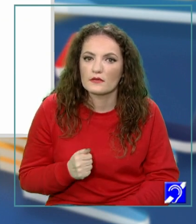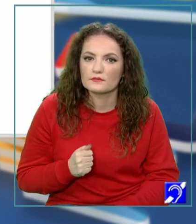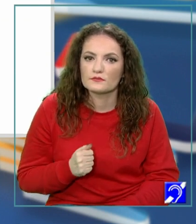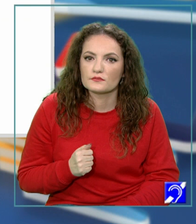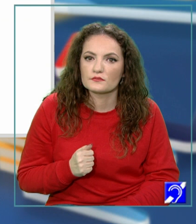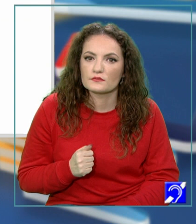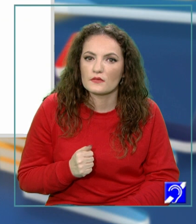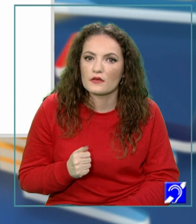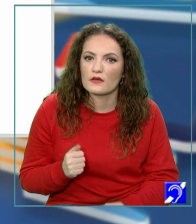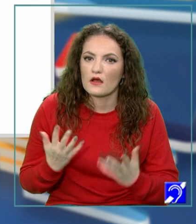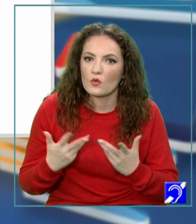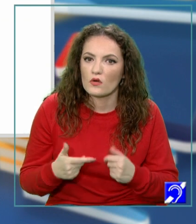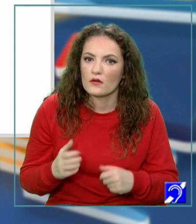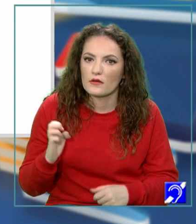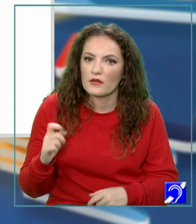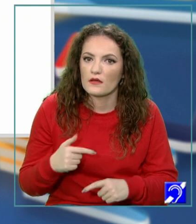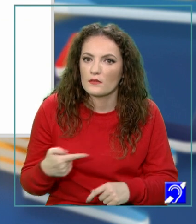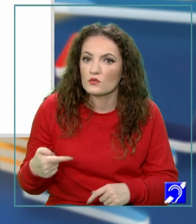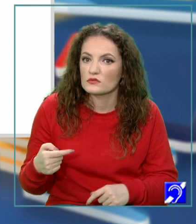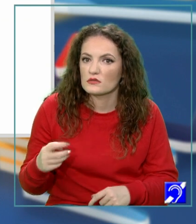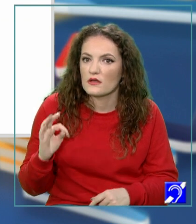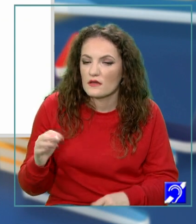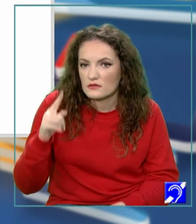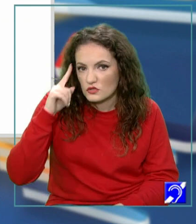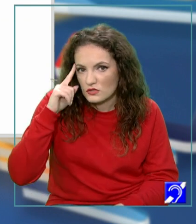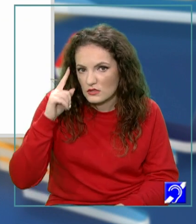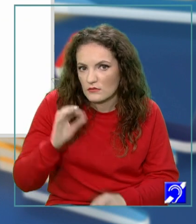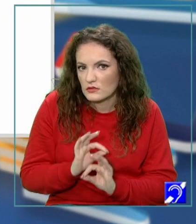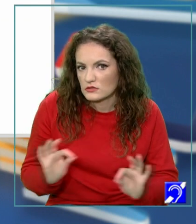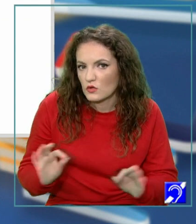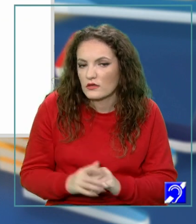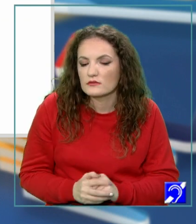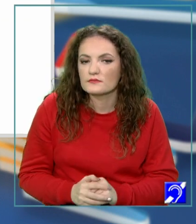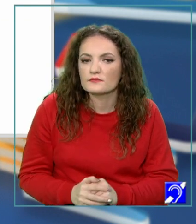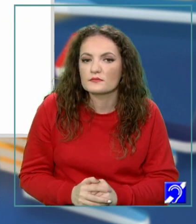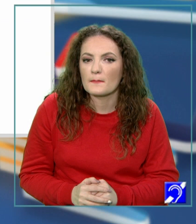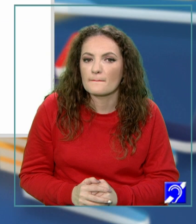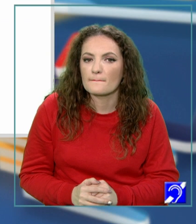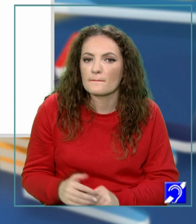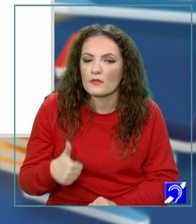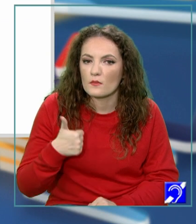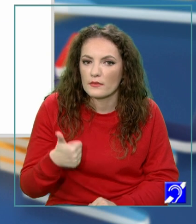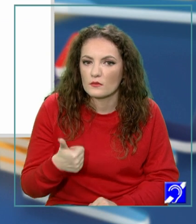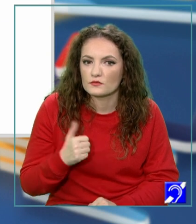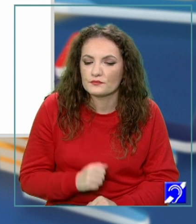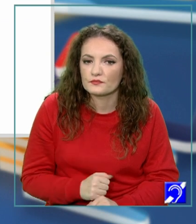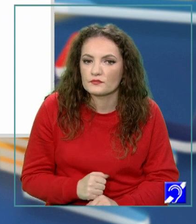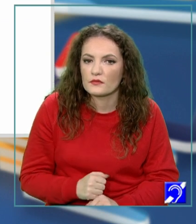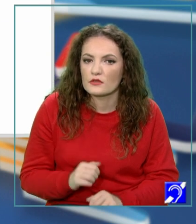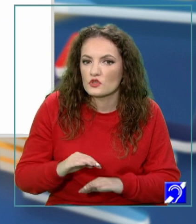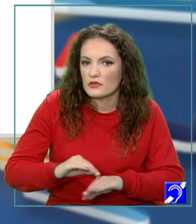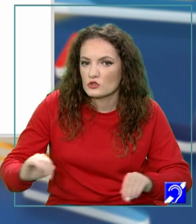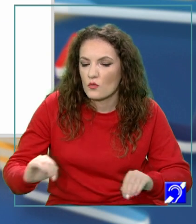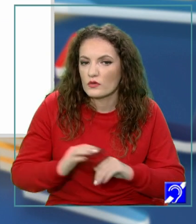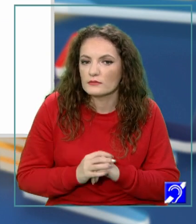să vedem care dintre cele 4 soluții sunt corecte. Iau primul numitor, pentru că este un numitor mai mare, să-l descompun în factori. Și voi